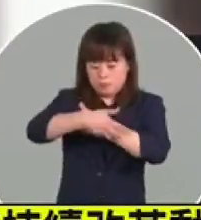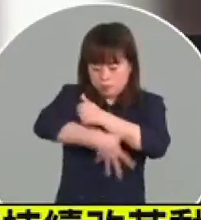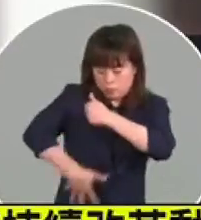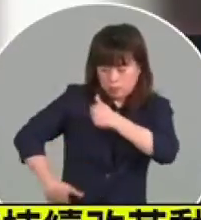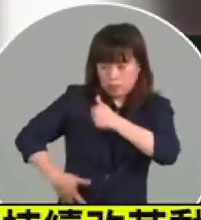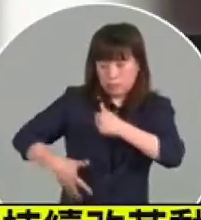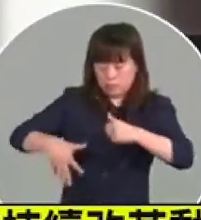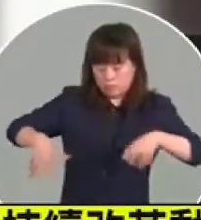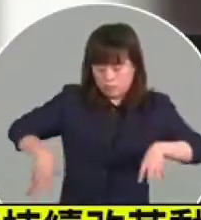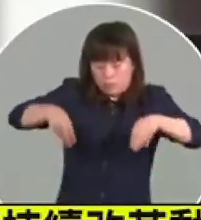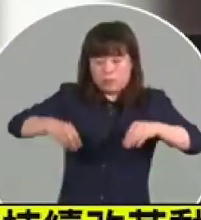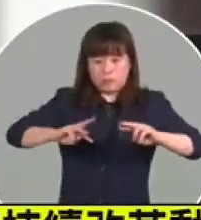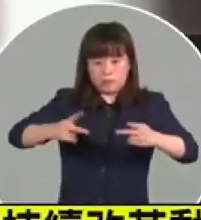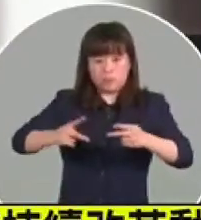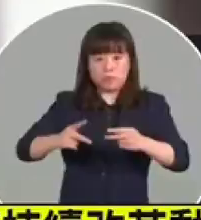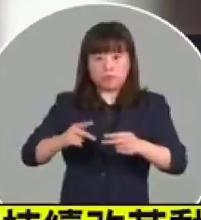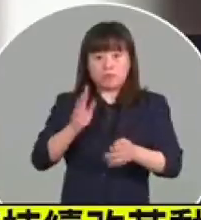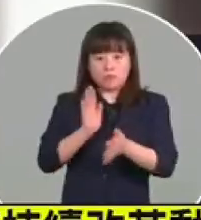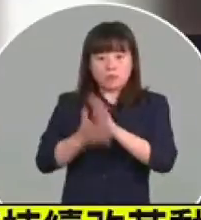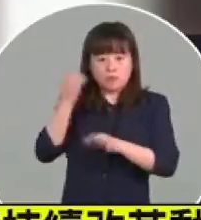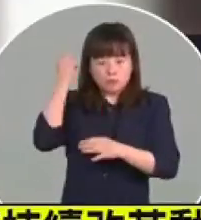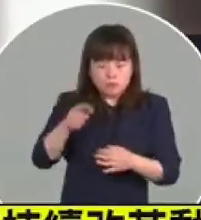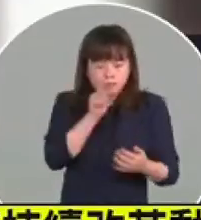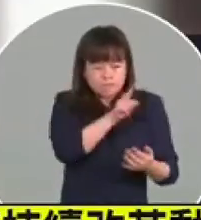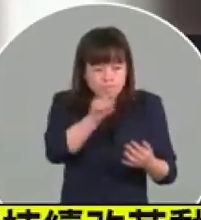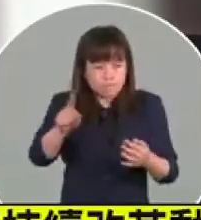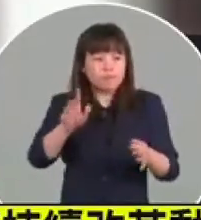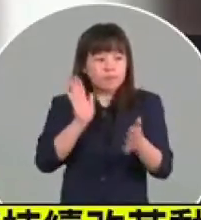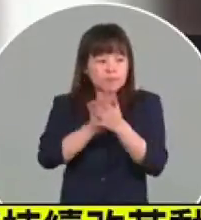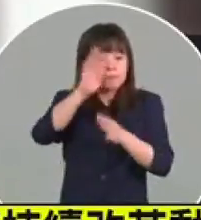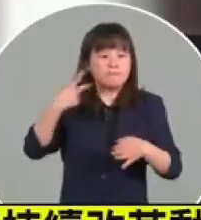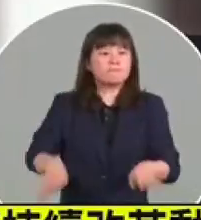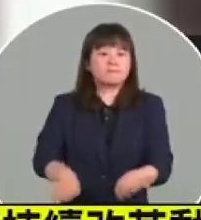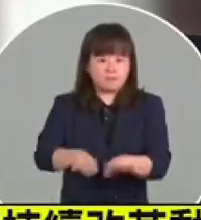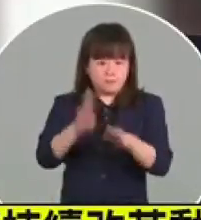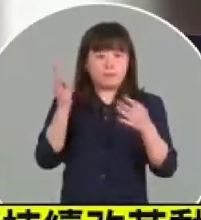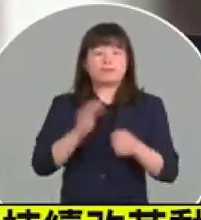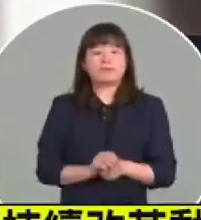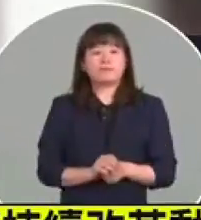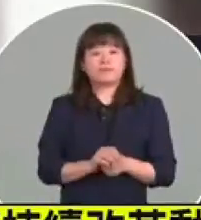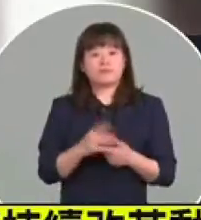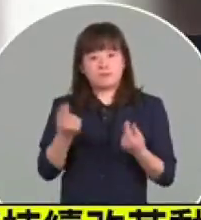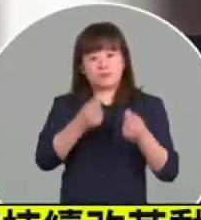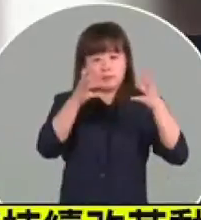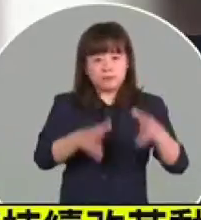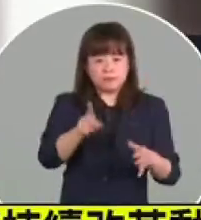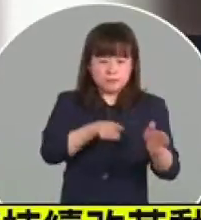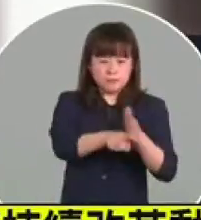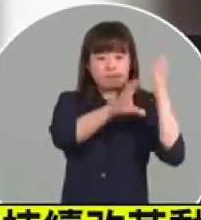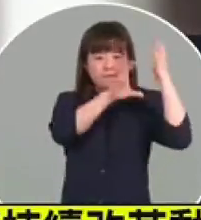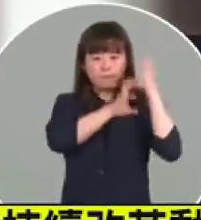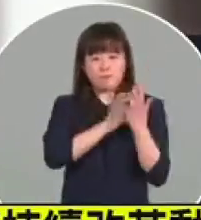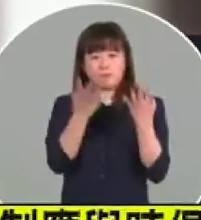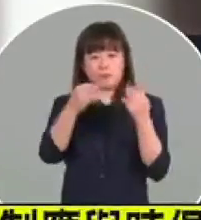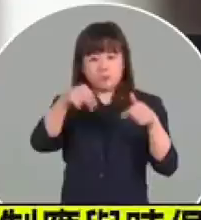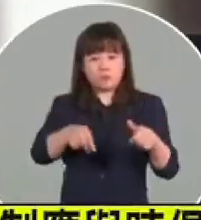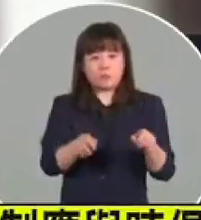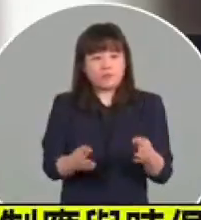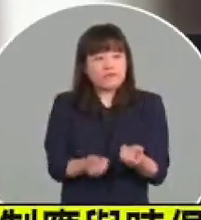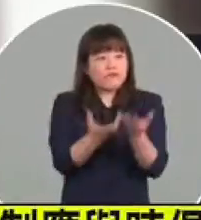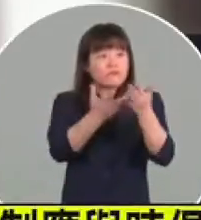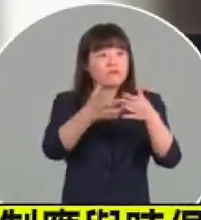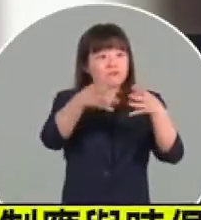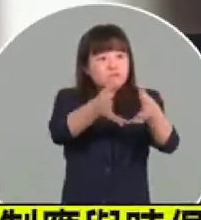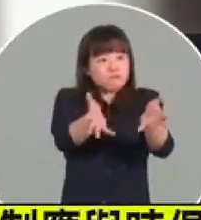织改造工程将在重新盘点后再次启动，包括成立一个专责的数位发展部